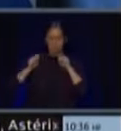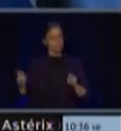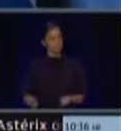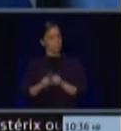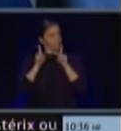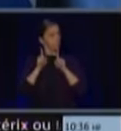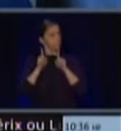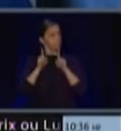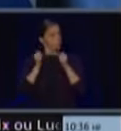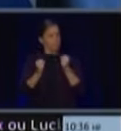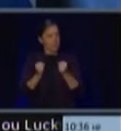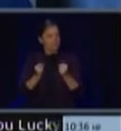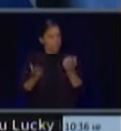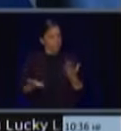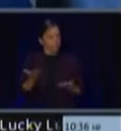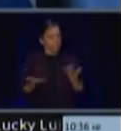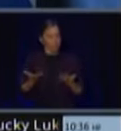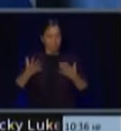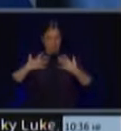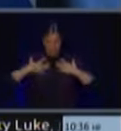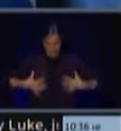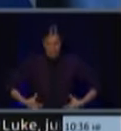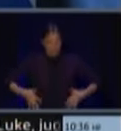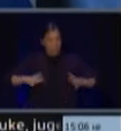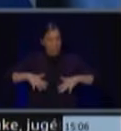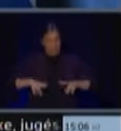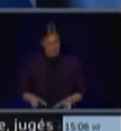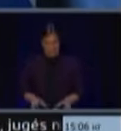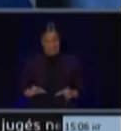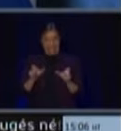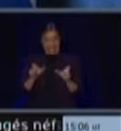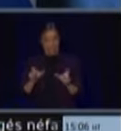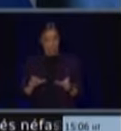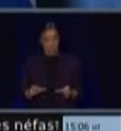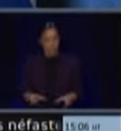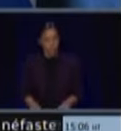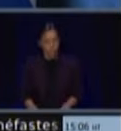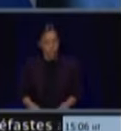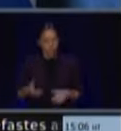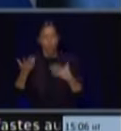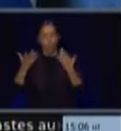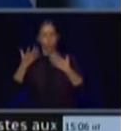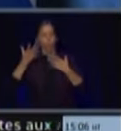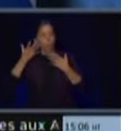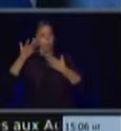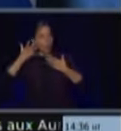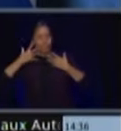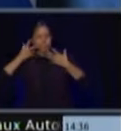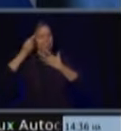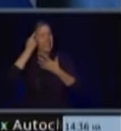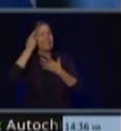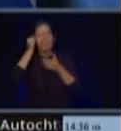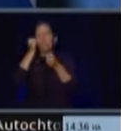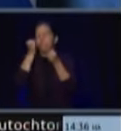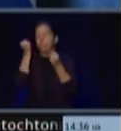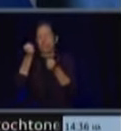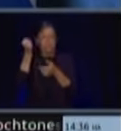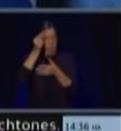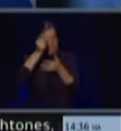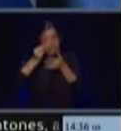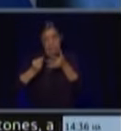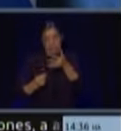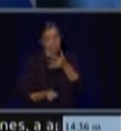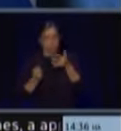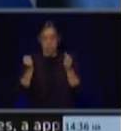moment où ils se déplaçaient, ou peu importe la raison. Ces gens-là, on va continuer à pouvoir les